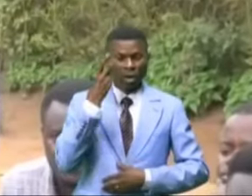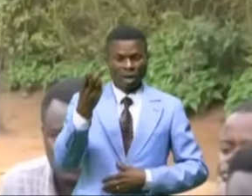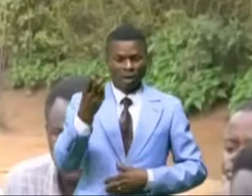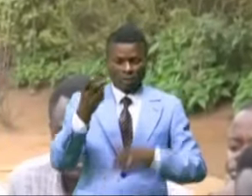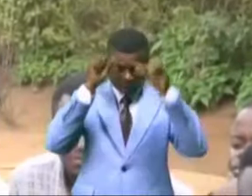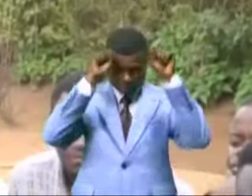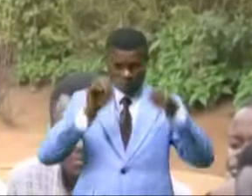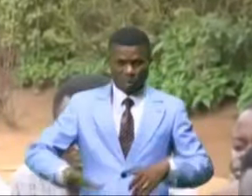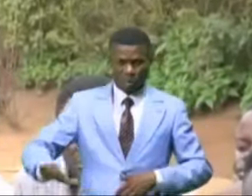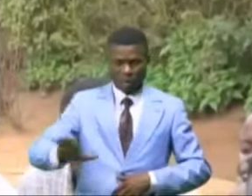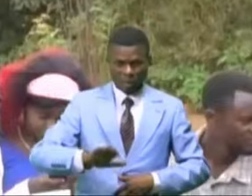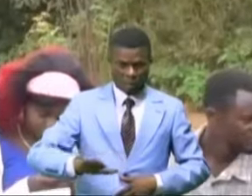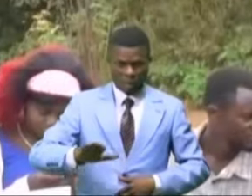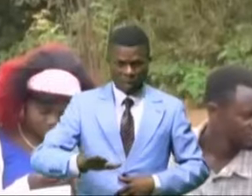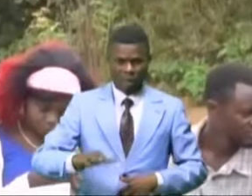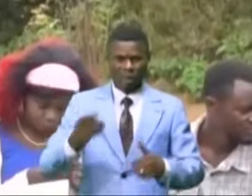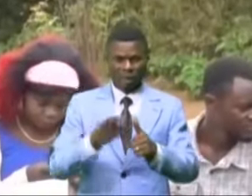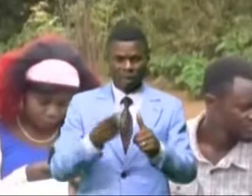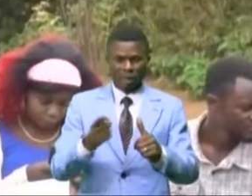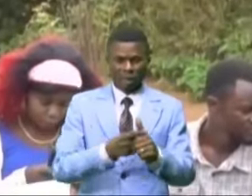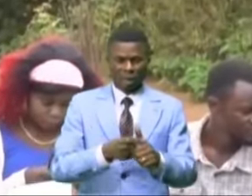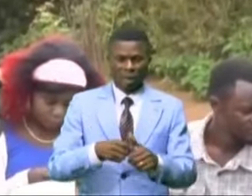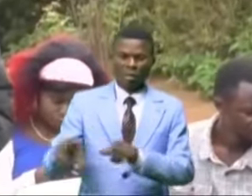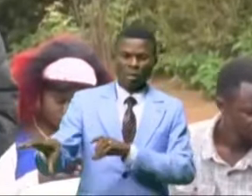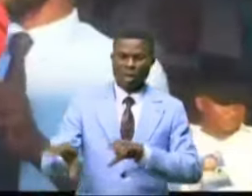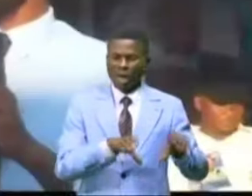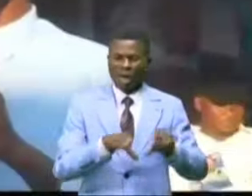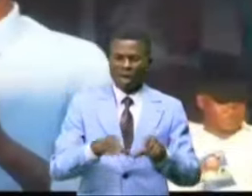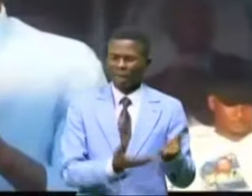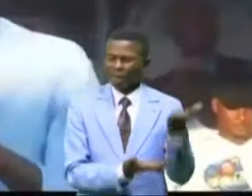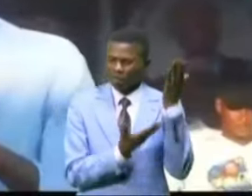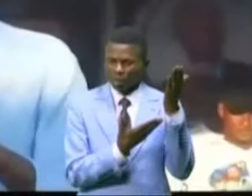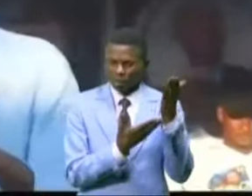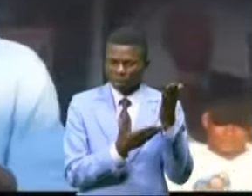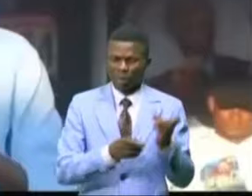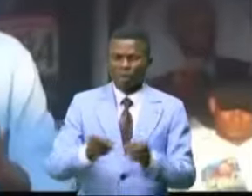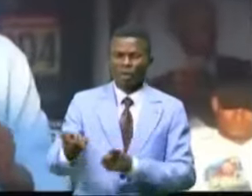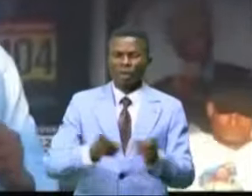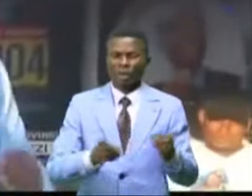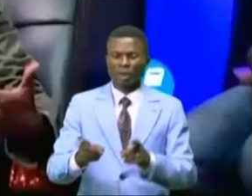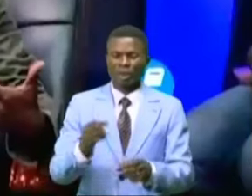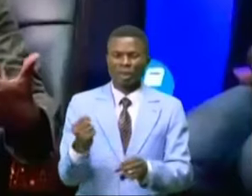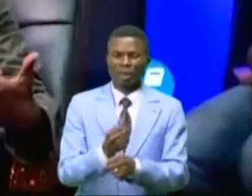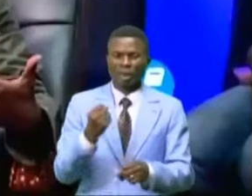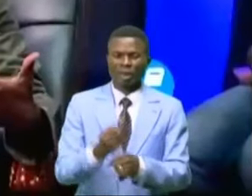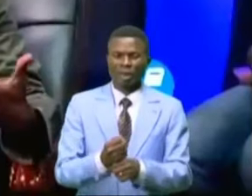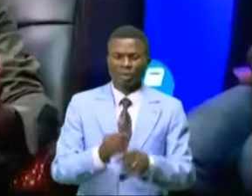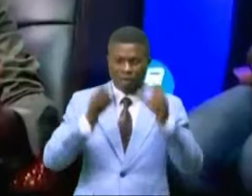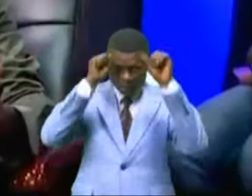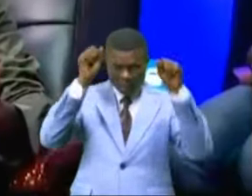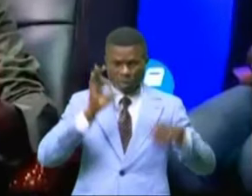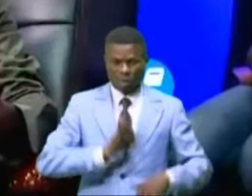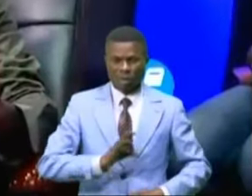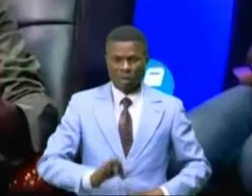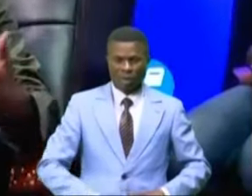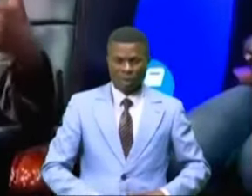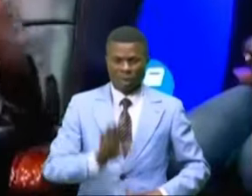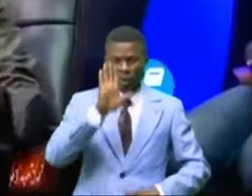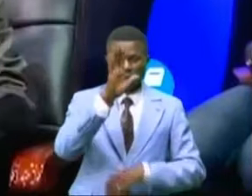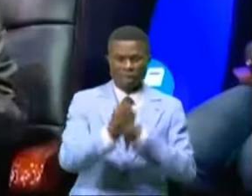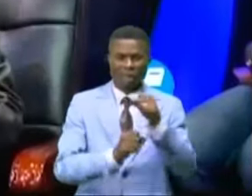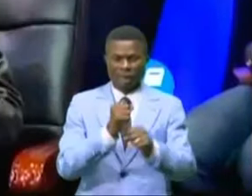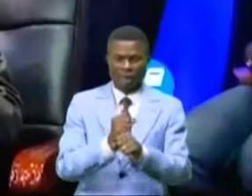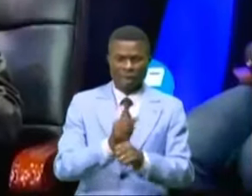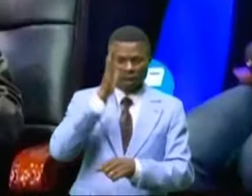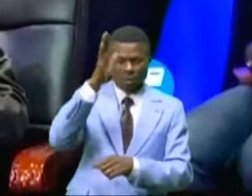l'État et surtout aux principaux axes qui vont guider l'action du Félix Antoine Tshisekedi Tshilombo durant les 5